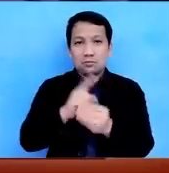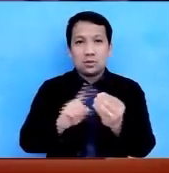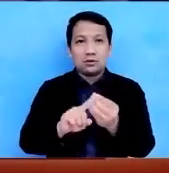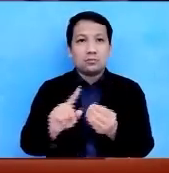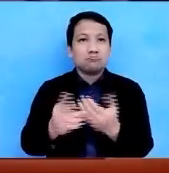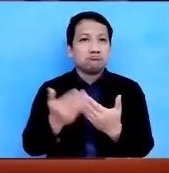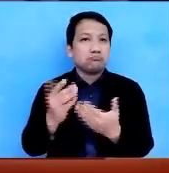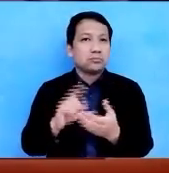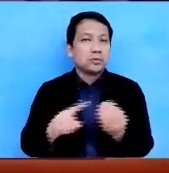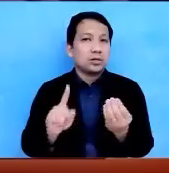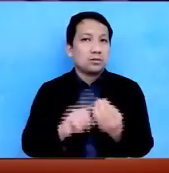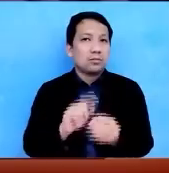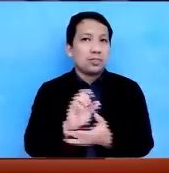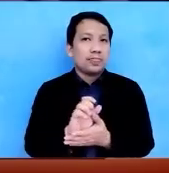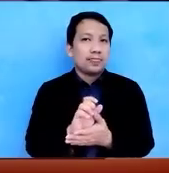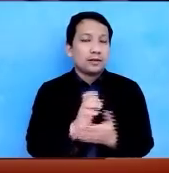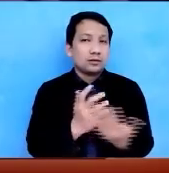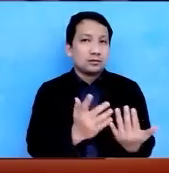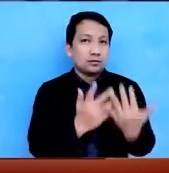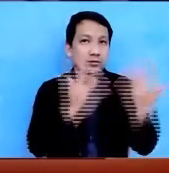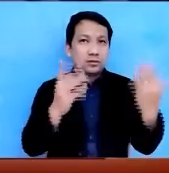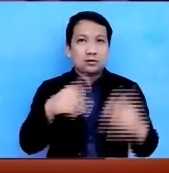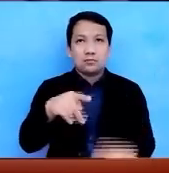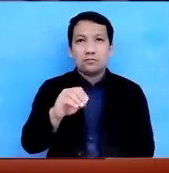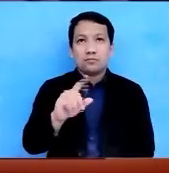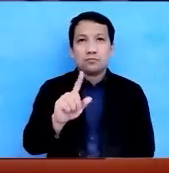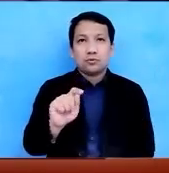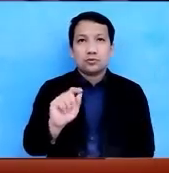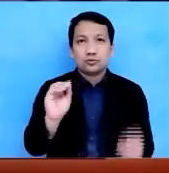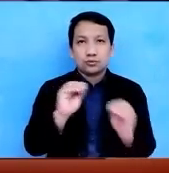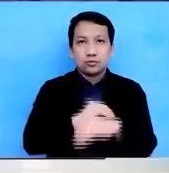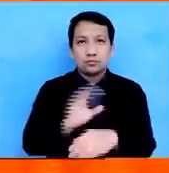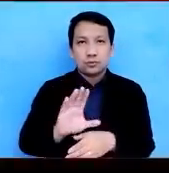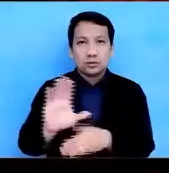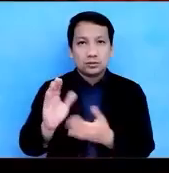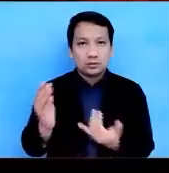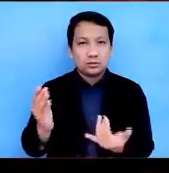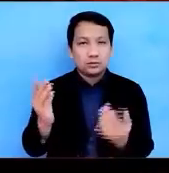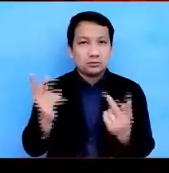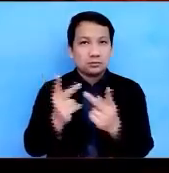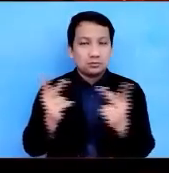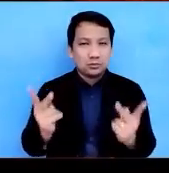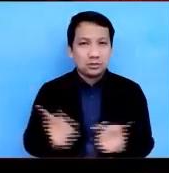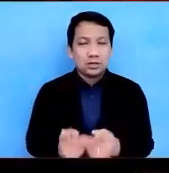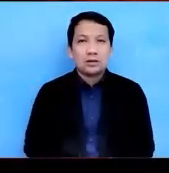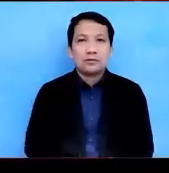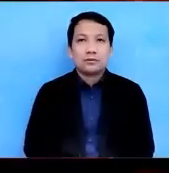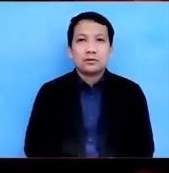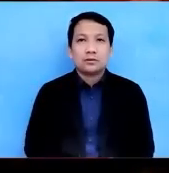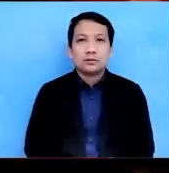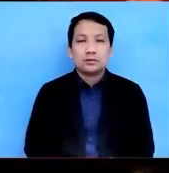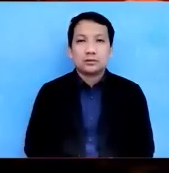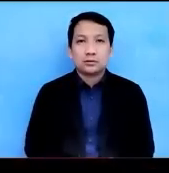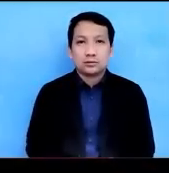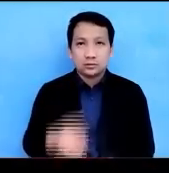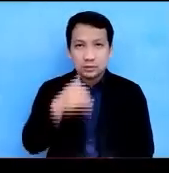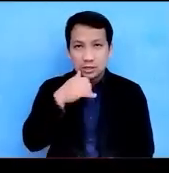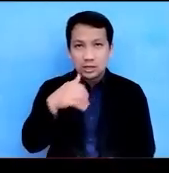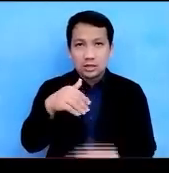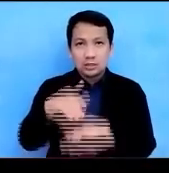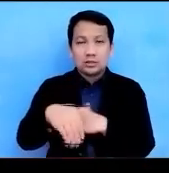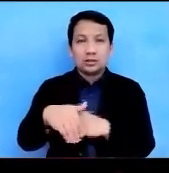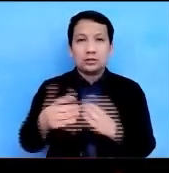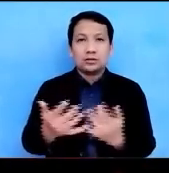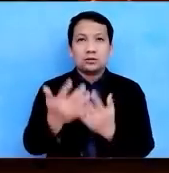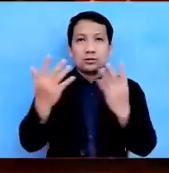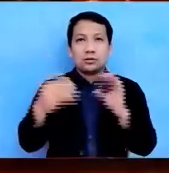sa naturing na post office doon sa lugar na ito. Paggabi ng biglang sumiklab ang apoy sa basement ng